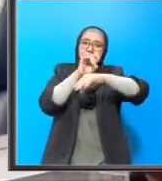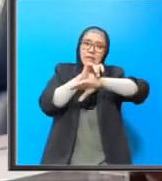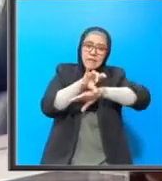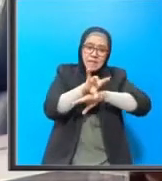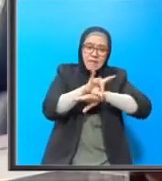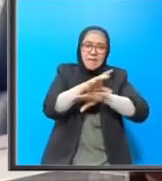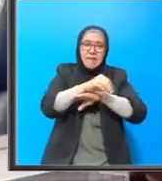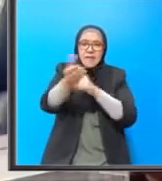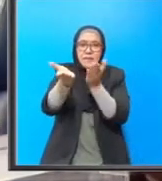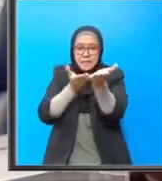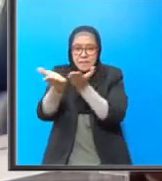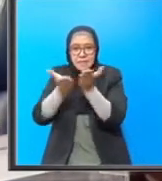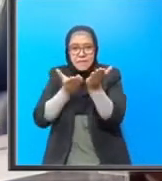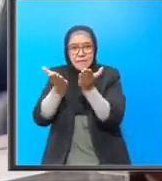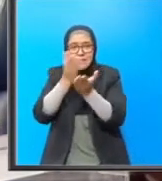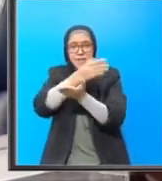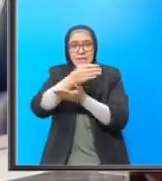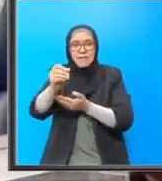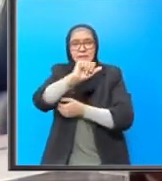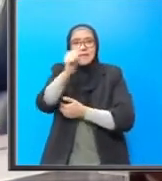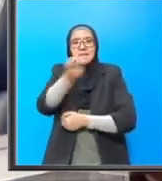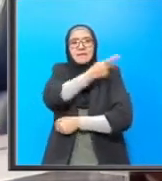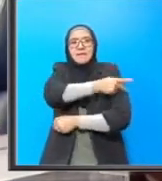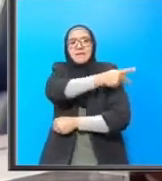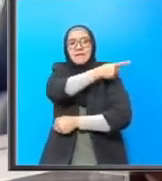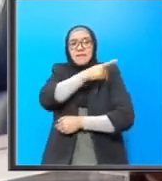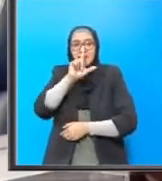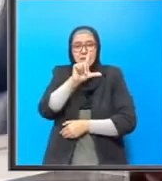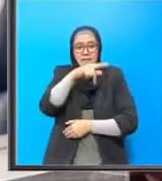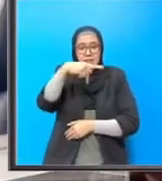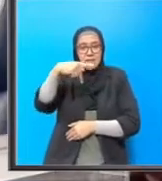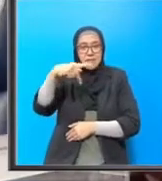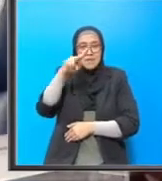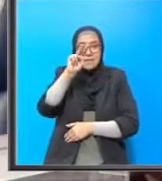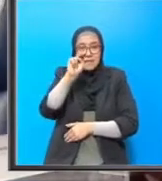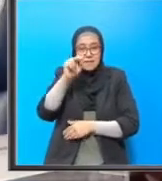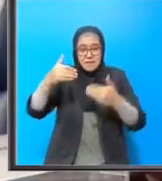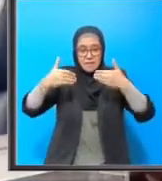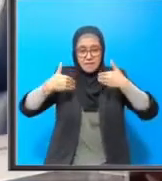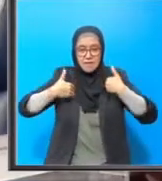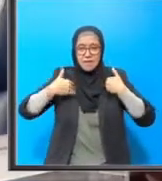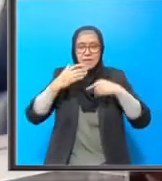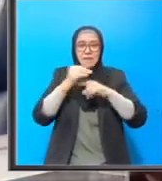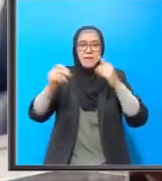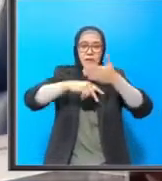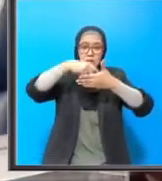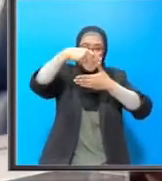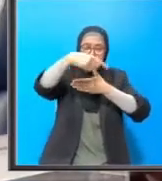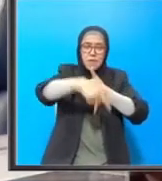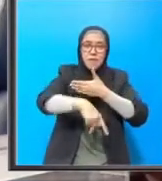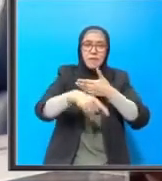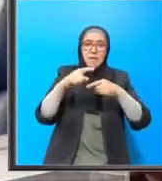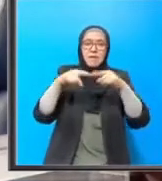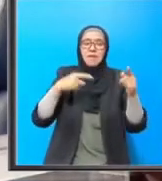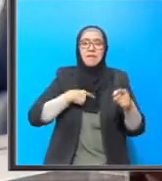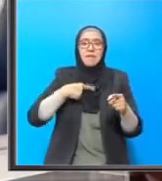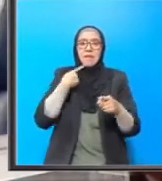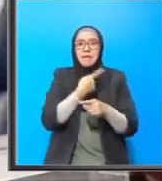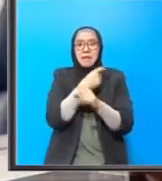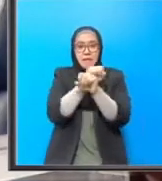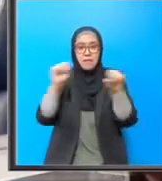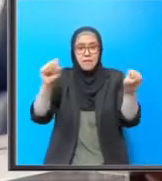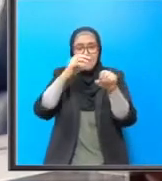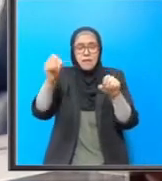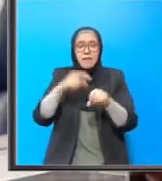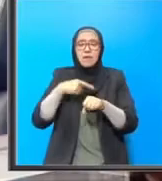nasehat dan peringatan selain daripada klien-klien yang kita the program pilih news justru yang kita sediakan bagi itu juga